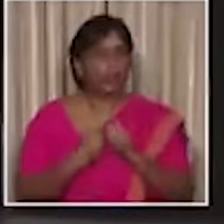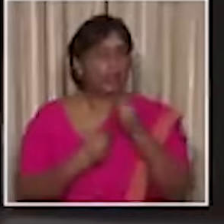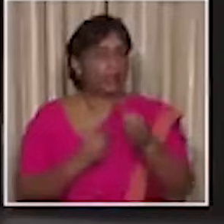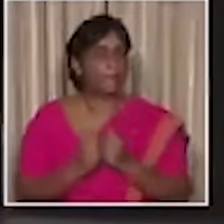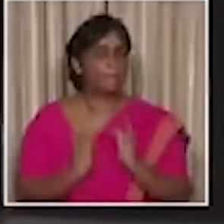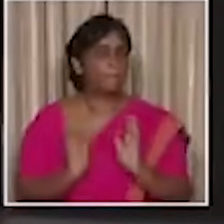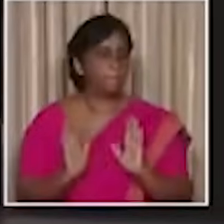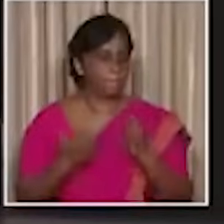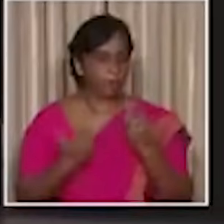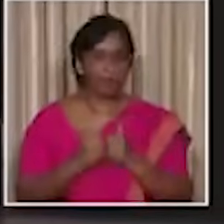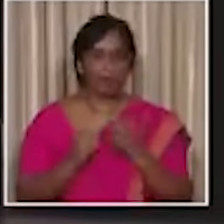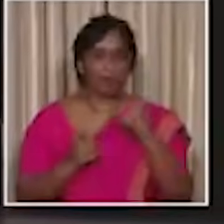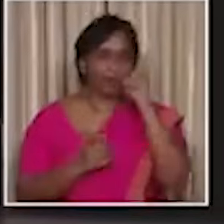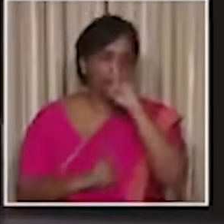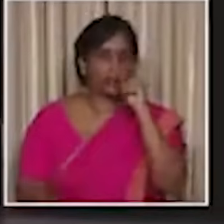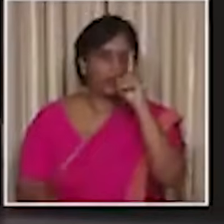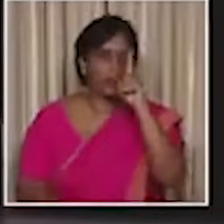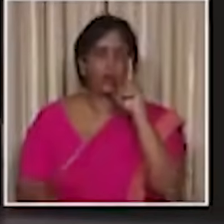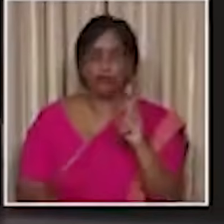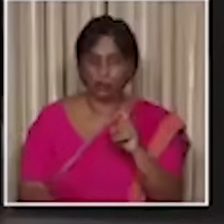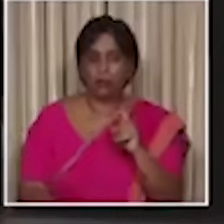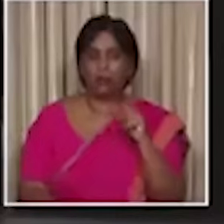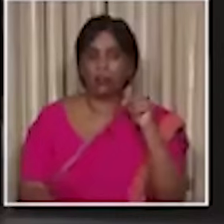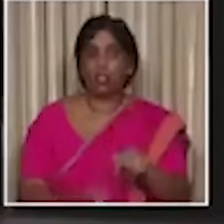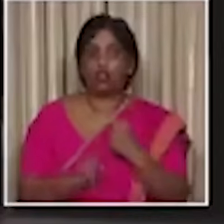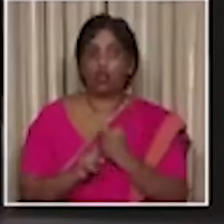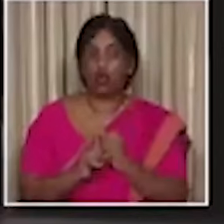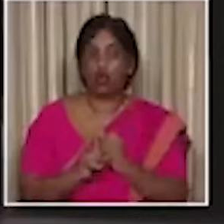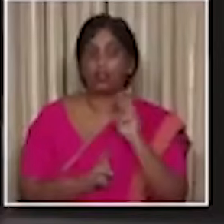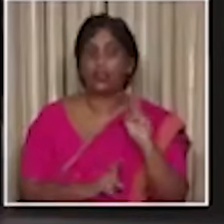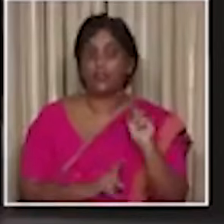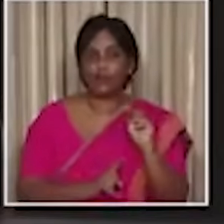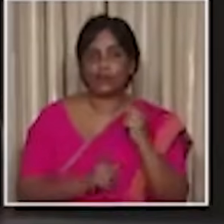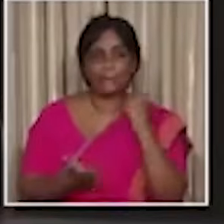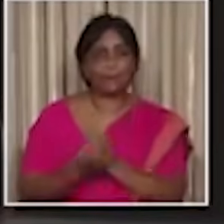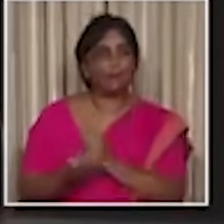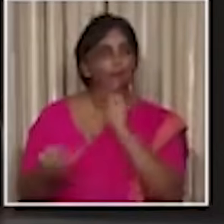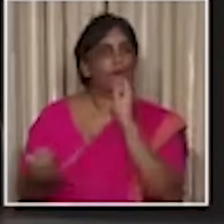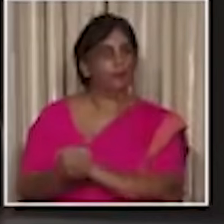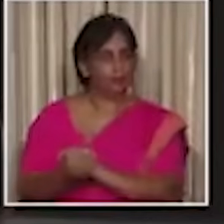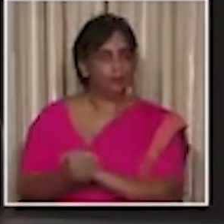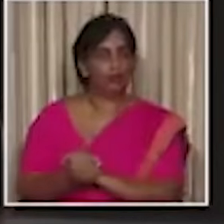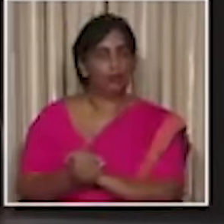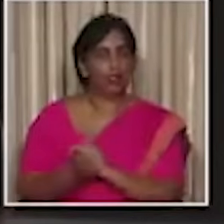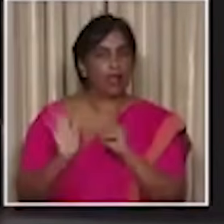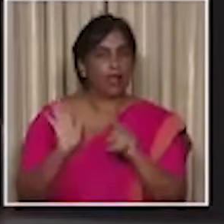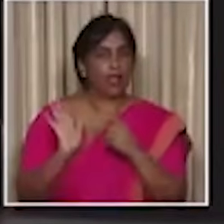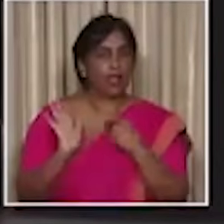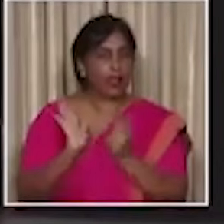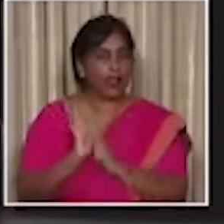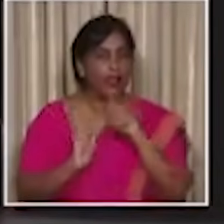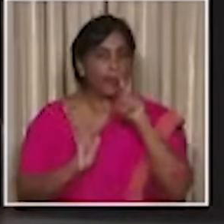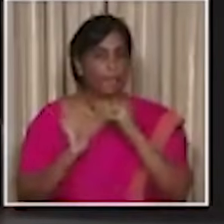ගත්තේ. පටන් ගන්න දැන් මාසේ කාමාරයි. දැන් කෝටි 20ක් account එකේ තියෙනවා. ඕඩි වෙලා තිබ්බේ මිලියන